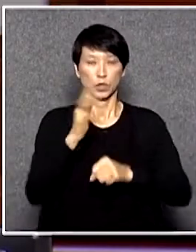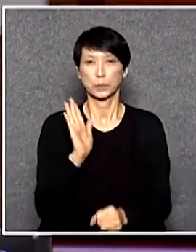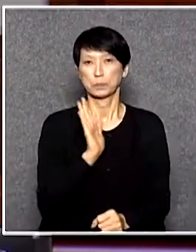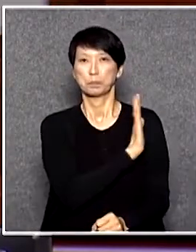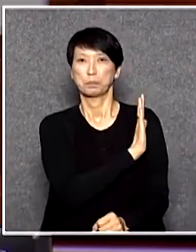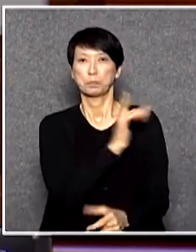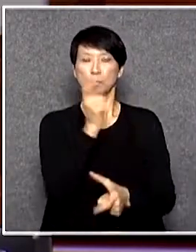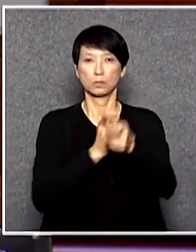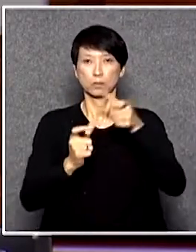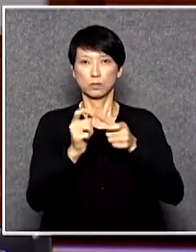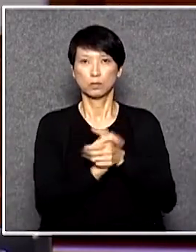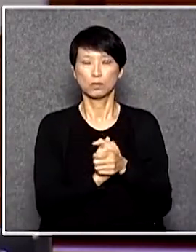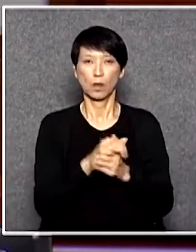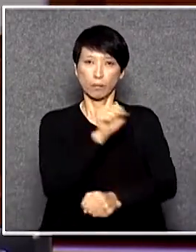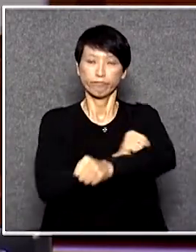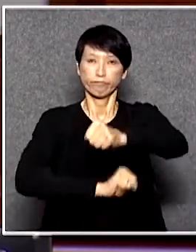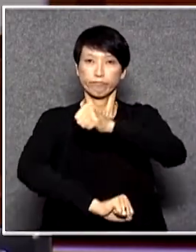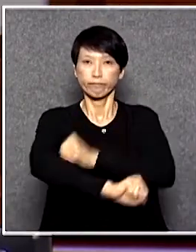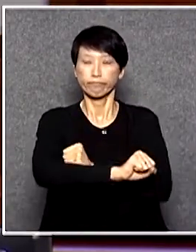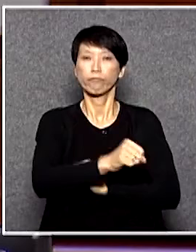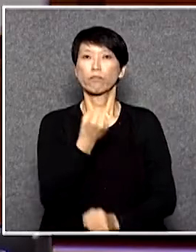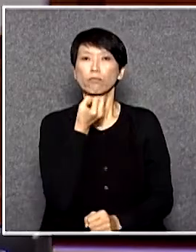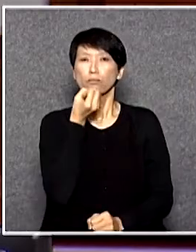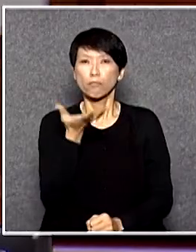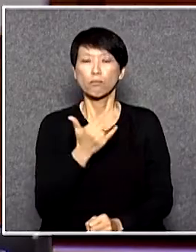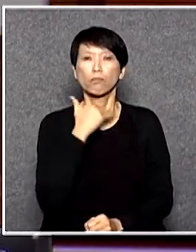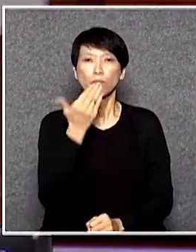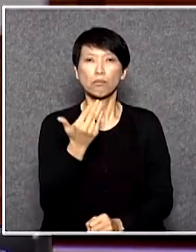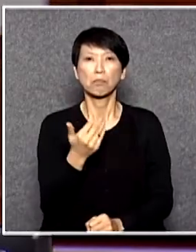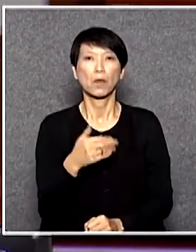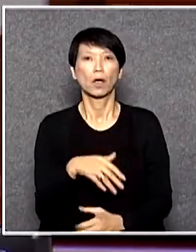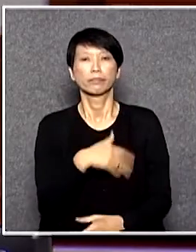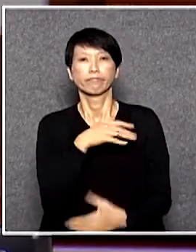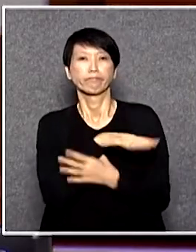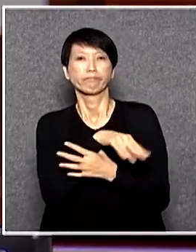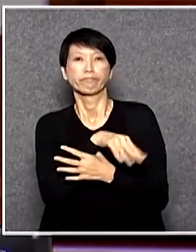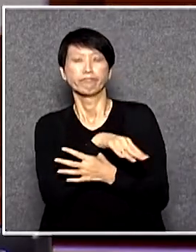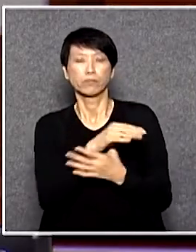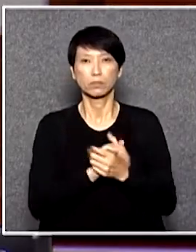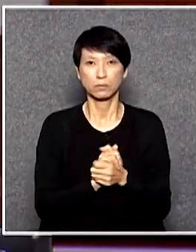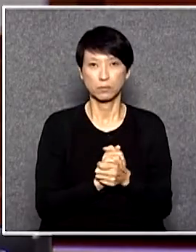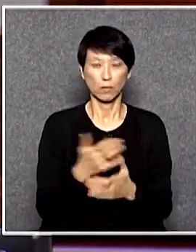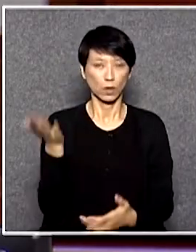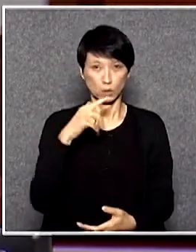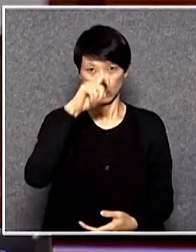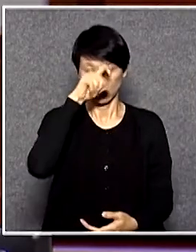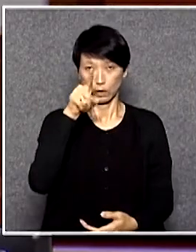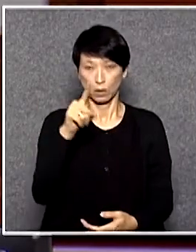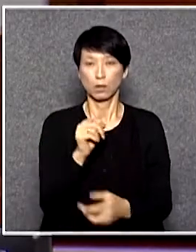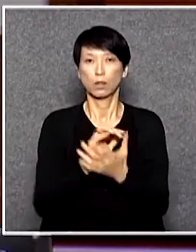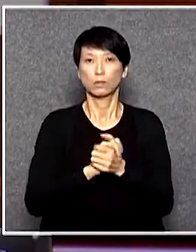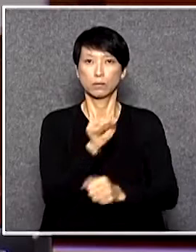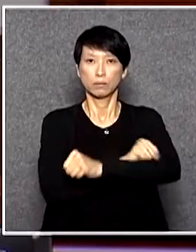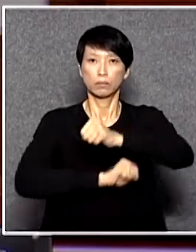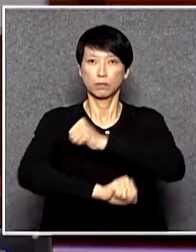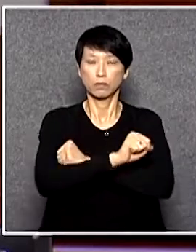界，對勞工界的訴求虛應了事。本席記得其中一位勞方委員工聯會的